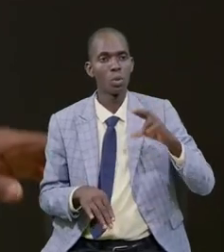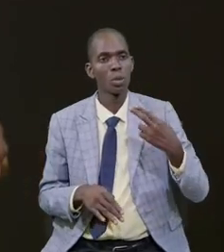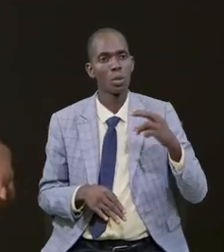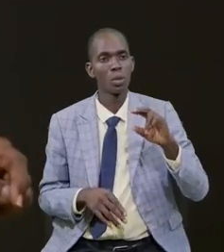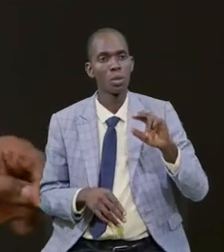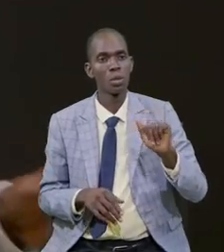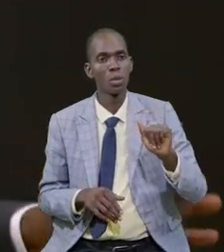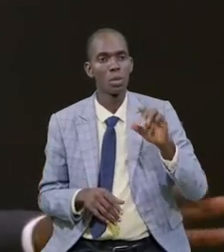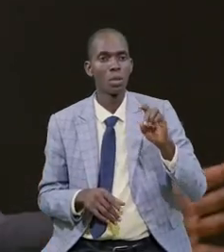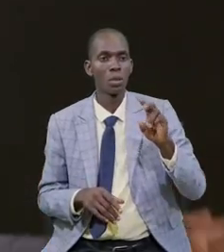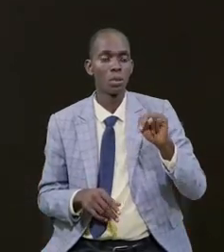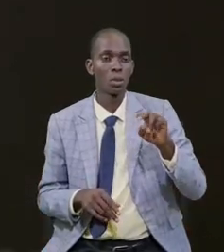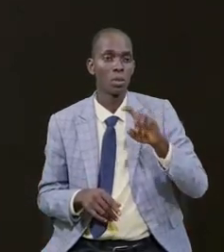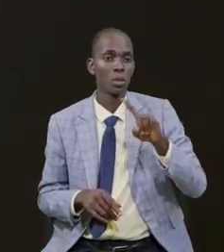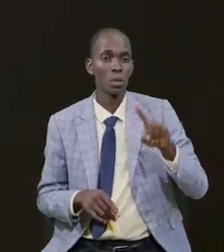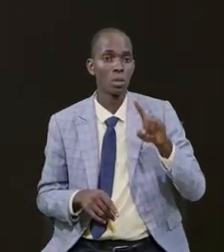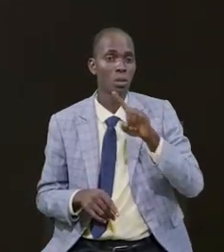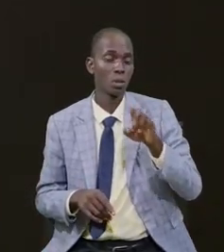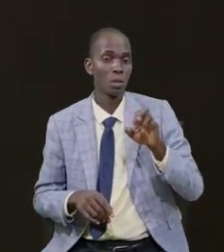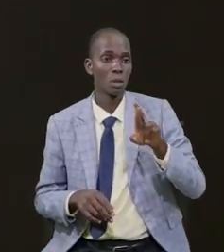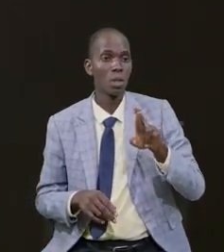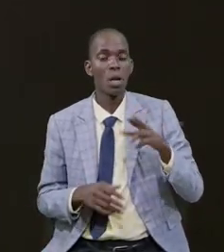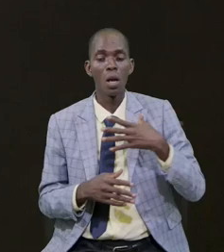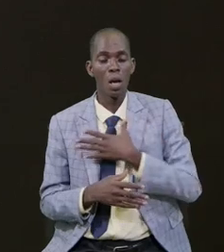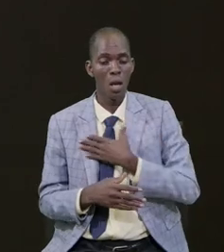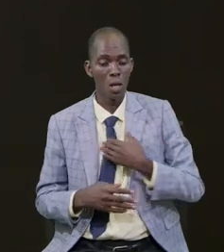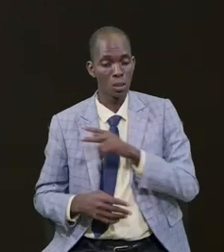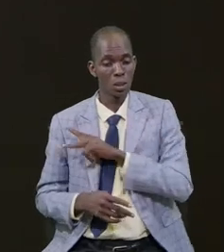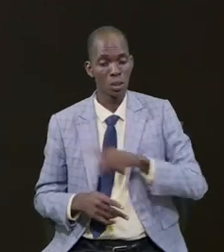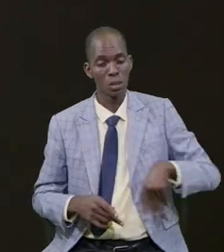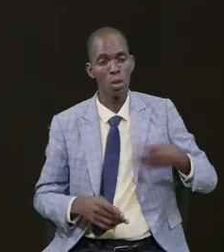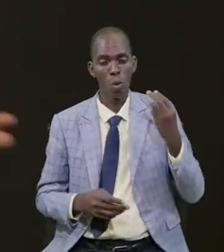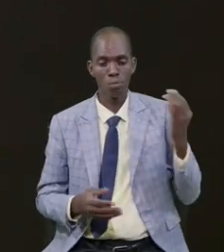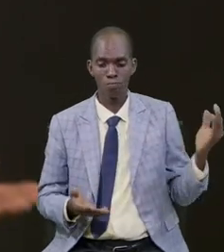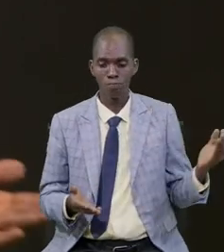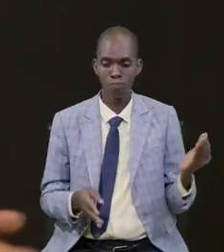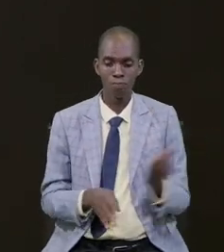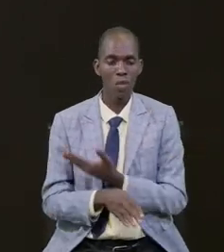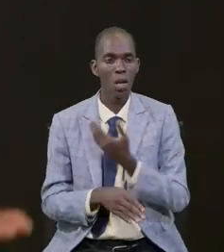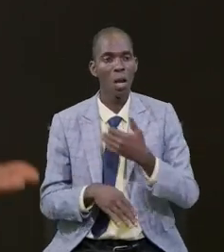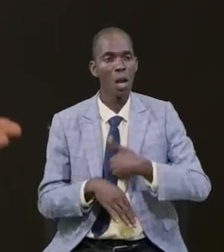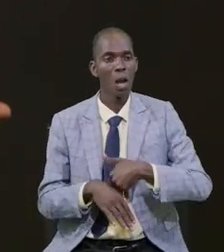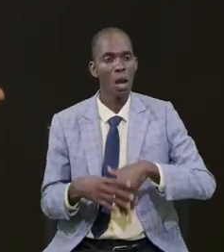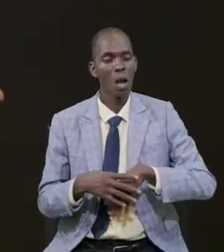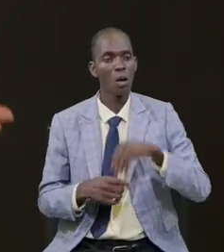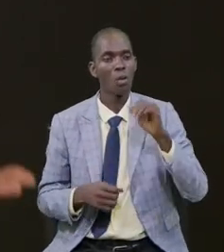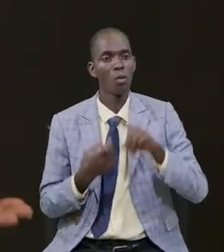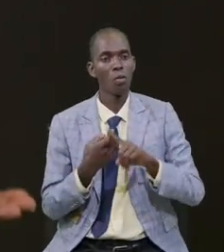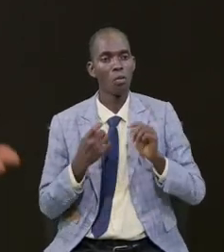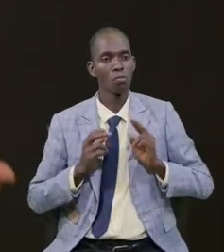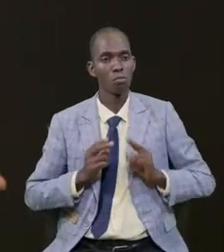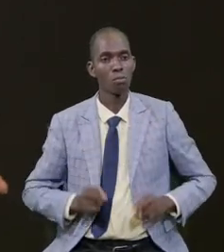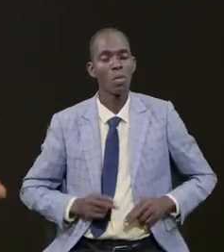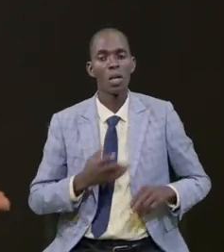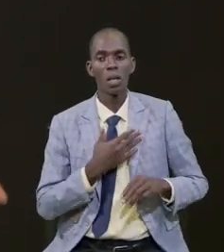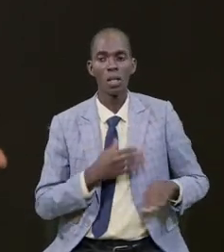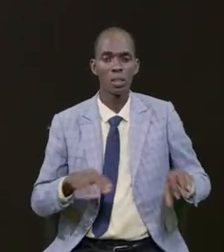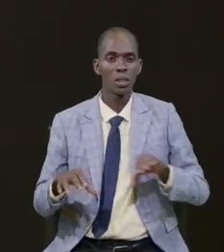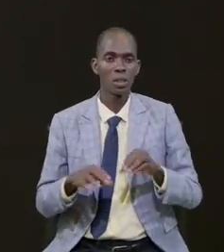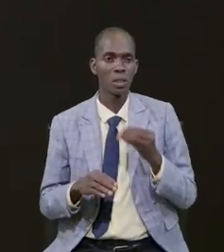Nebuchadnezzar. Il fut chassé du milieu des hommes. Il mangea